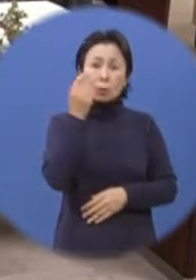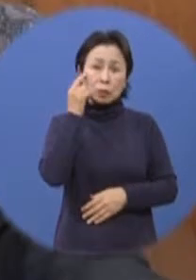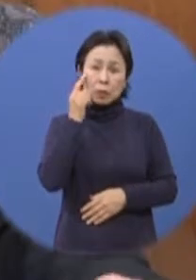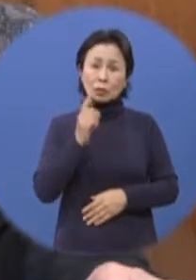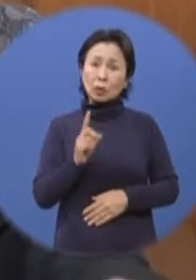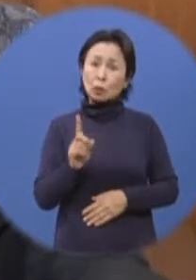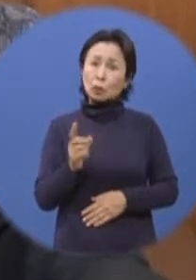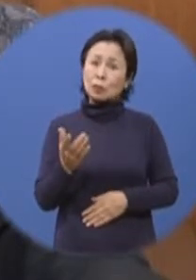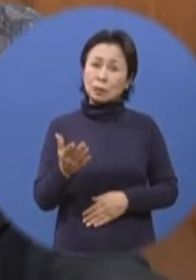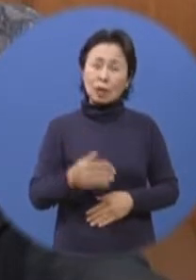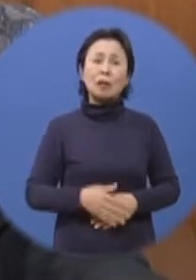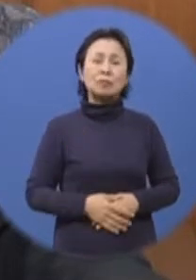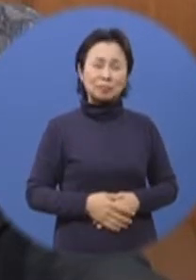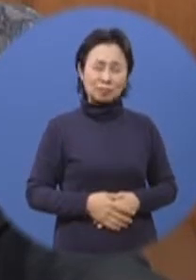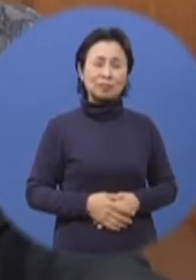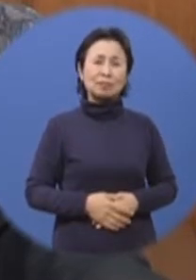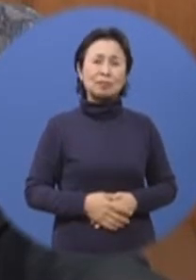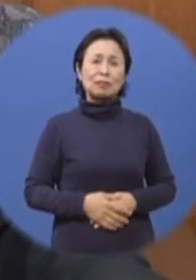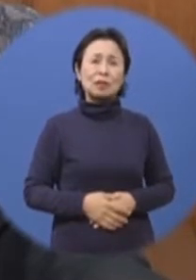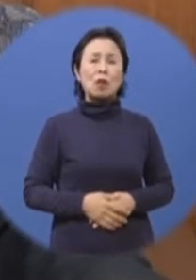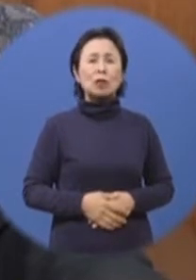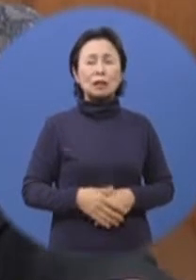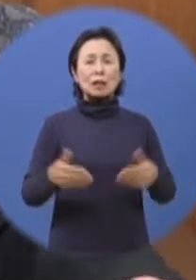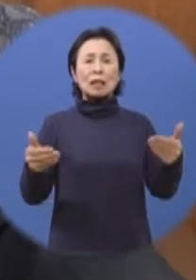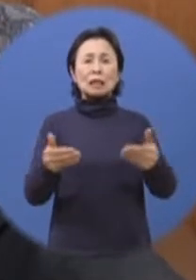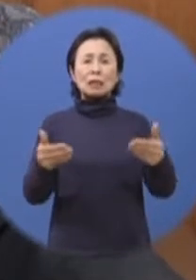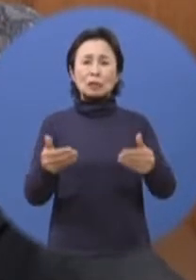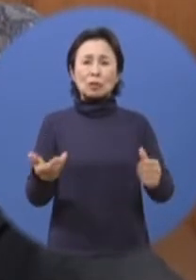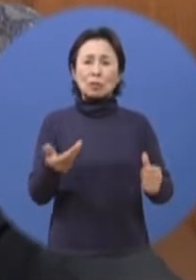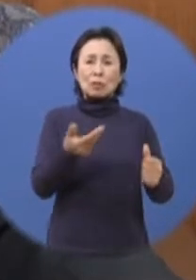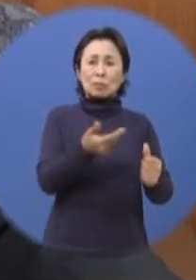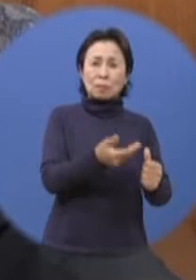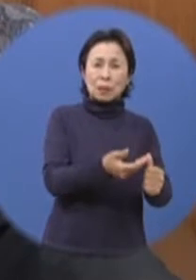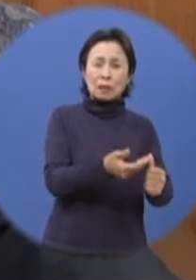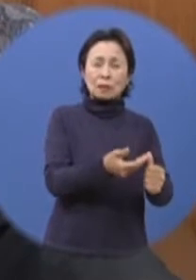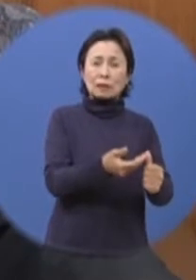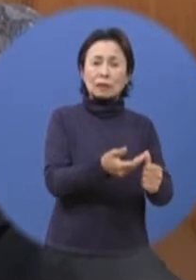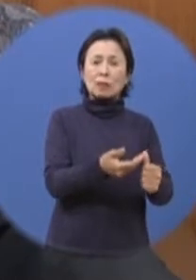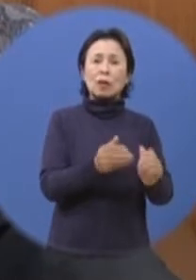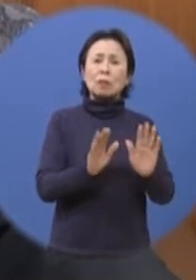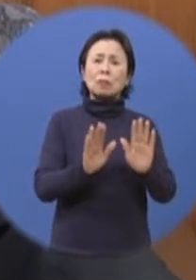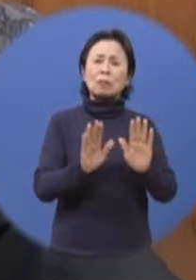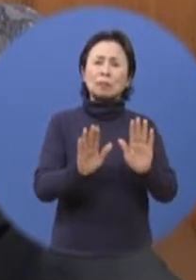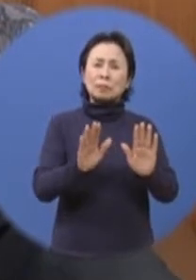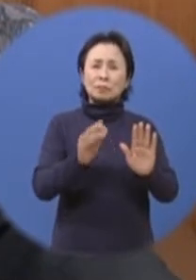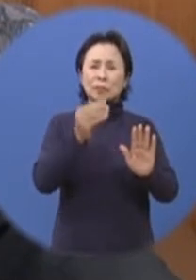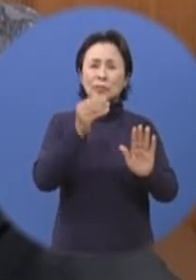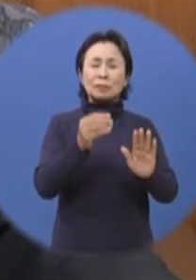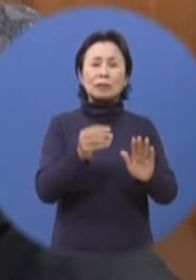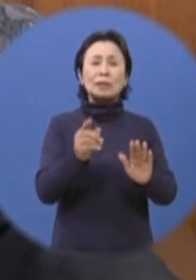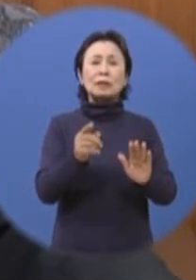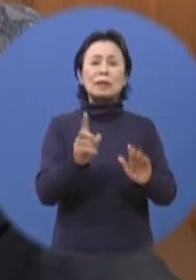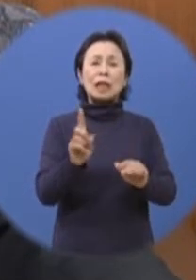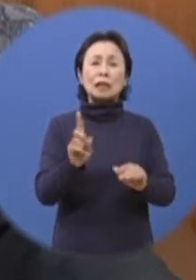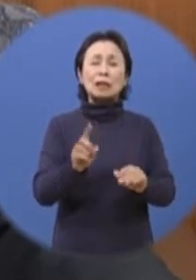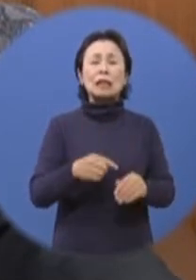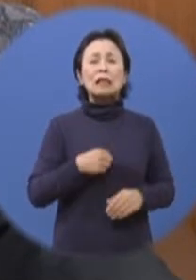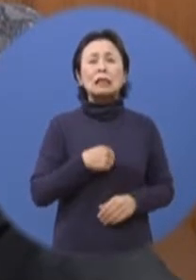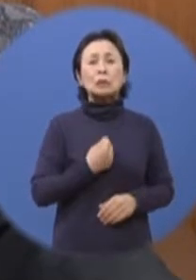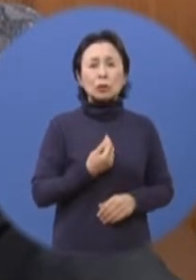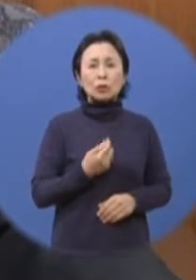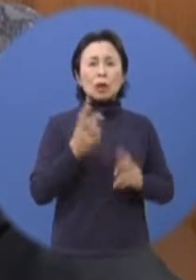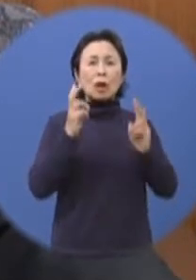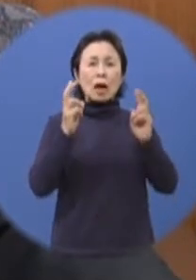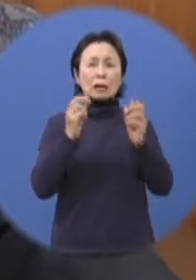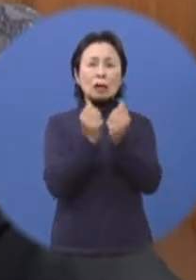ですか事業省芸がねぇ一番阻害筋だんだねー自分とこの会社の株の評判なんですよ